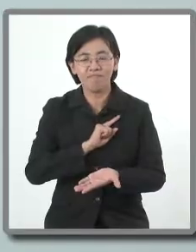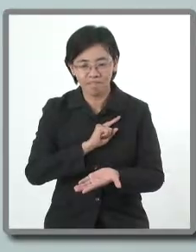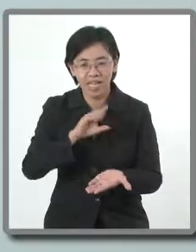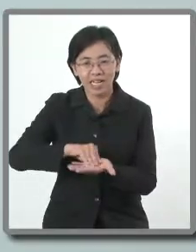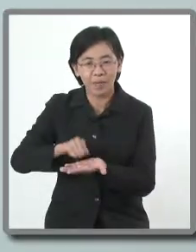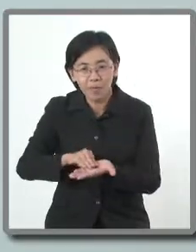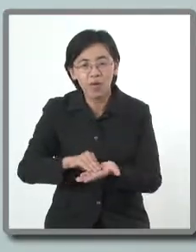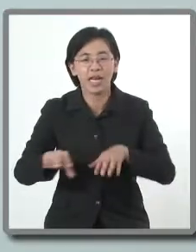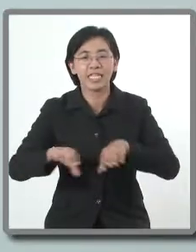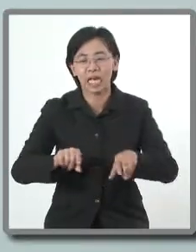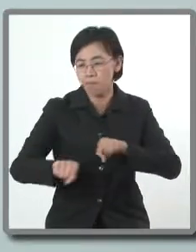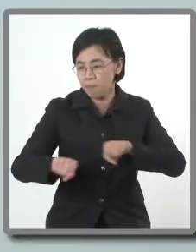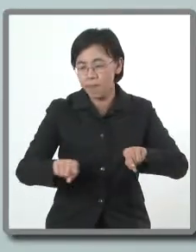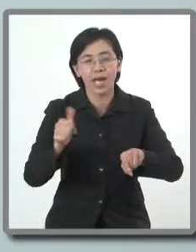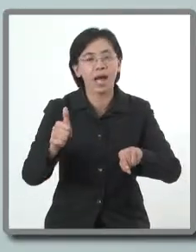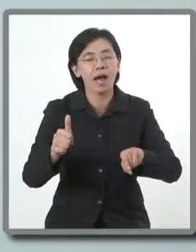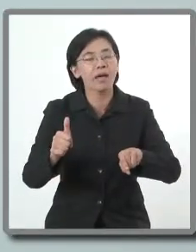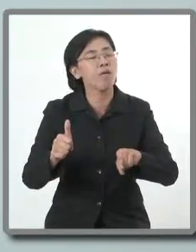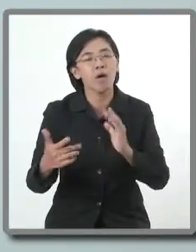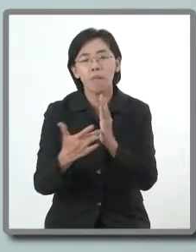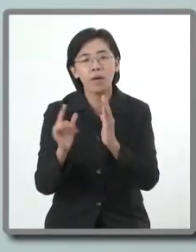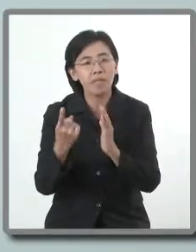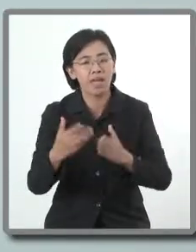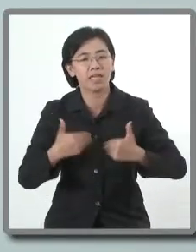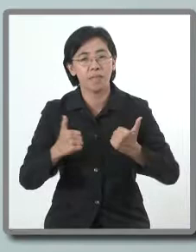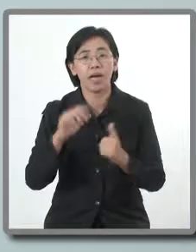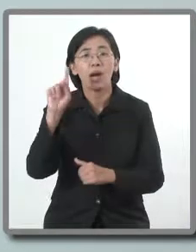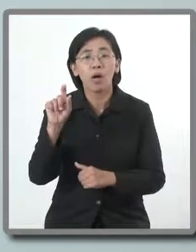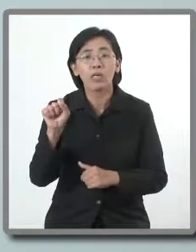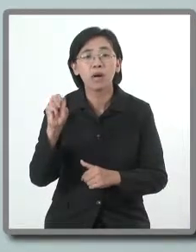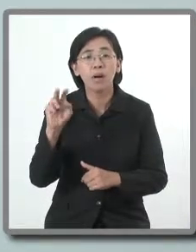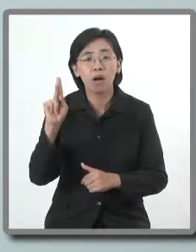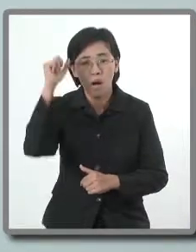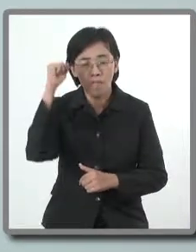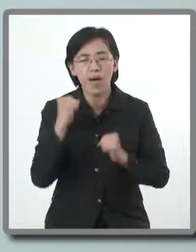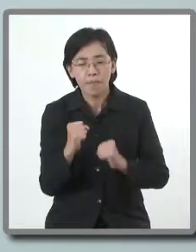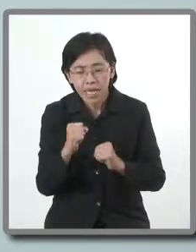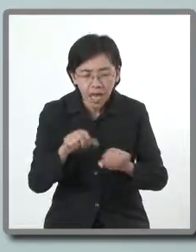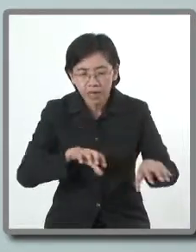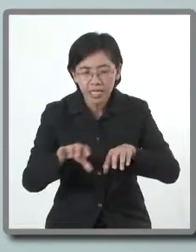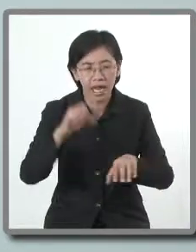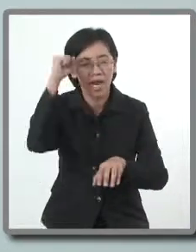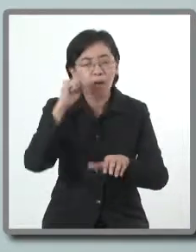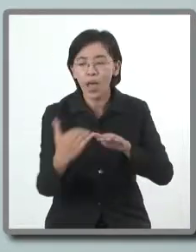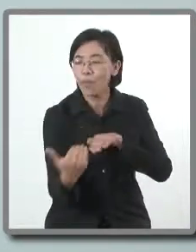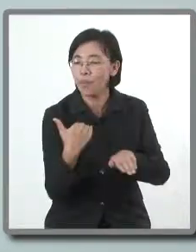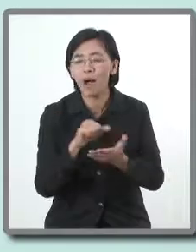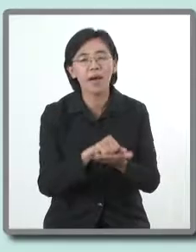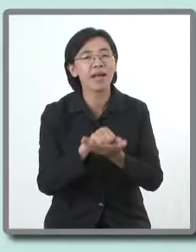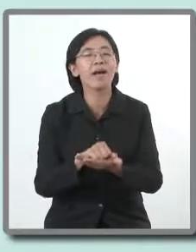เป็นความสะดวกความทันสมัยที่ขนส่งมวลชนพยายามจะสร้างให้เกิดขึ้นกับรถประจำทางในปัจจุบันนะ